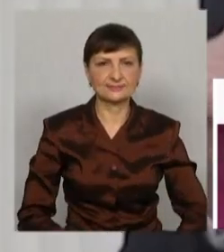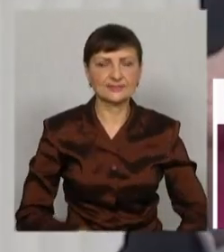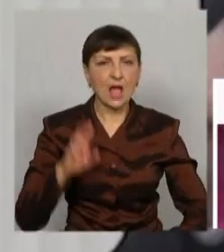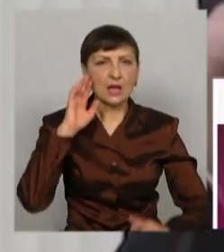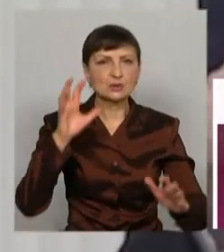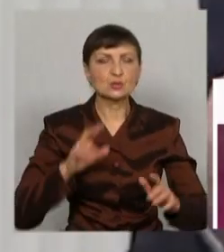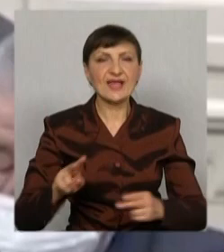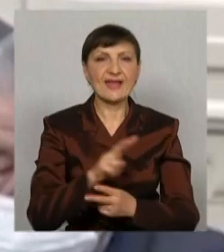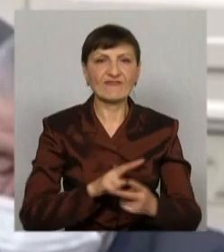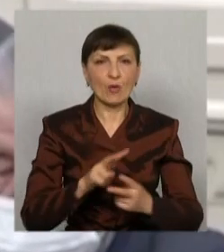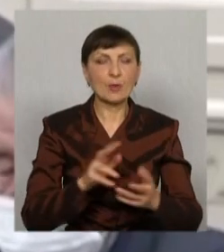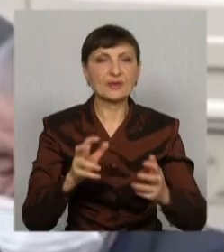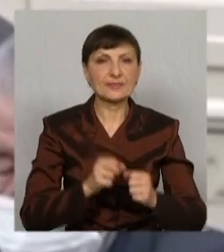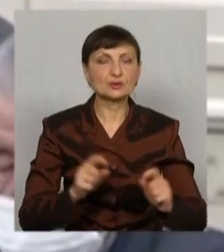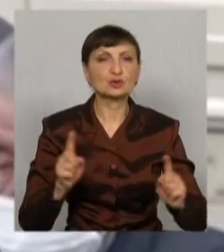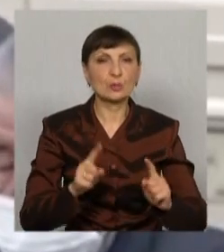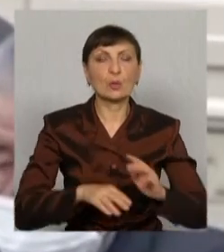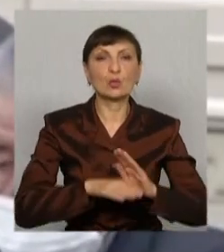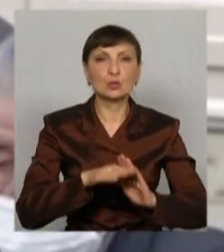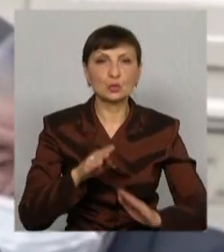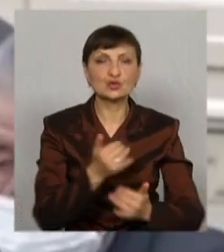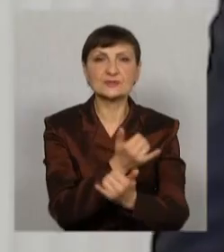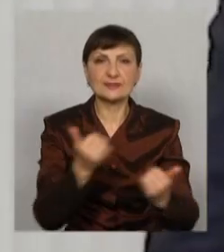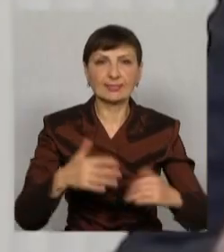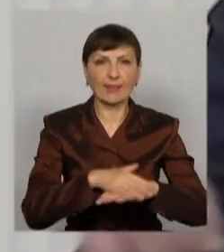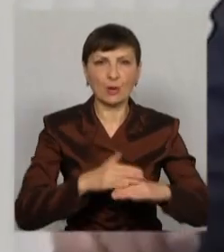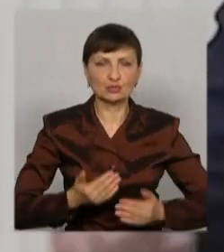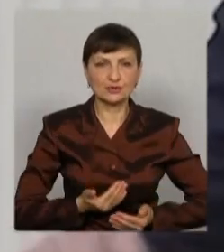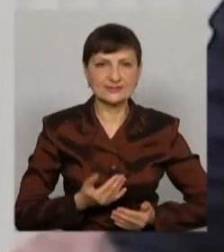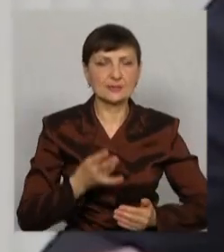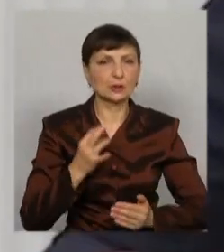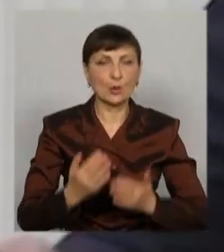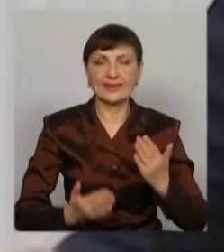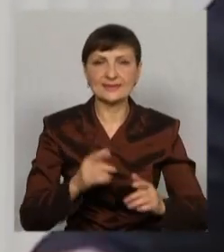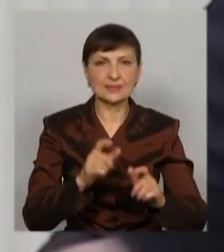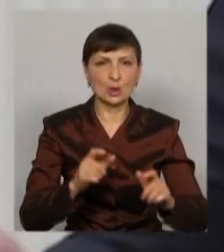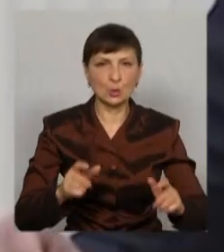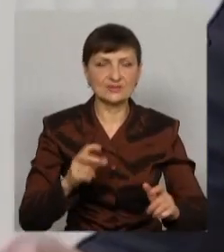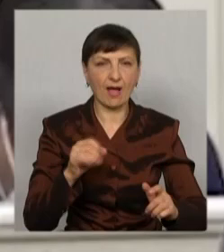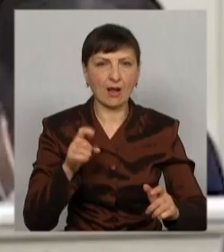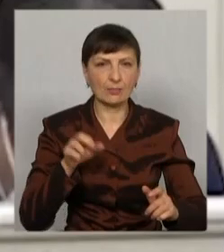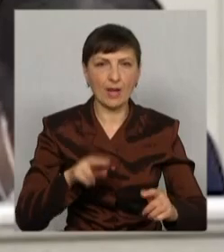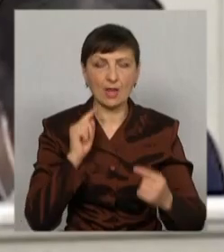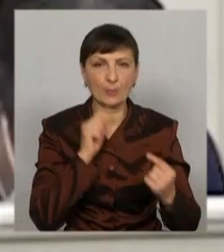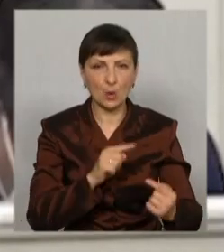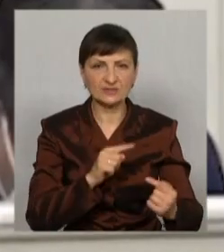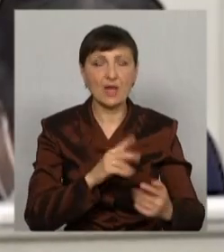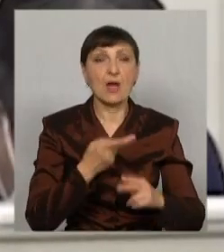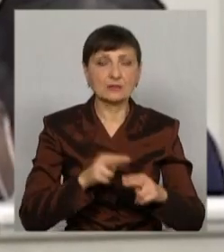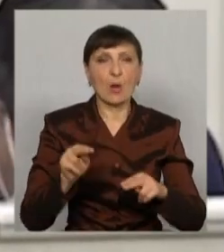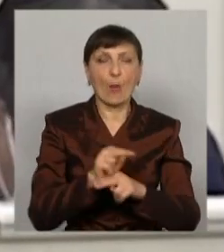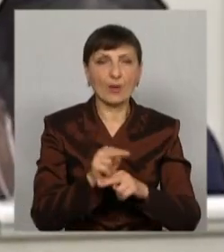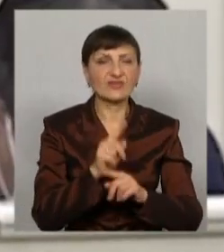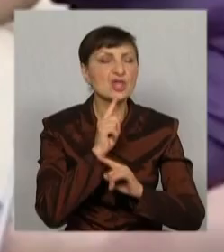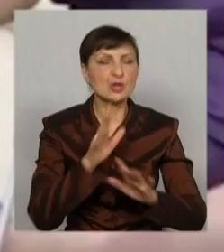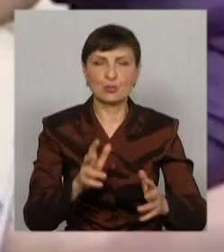Конституционная реформа принимается, чтобы улучшить благосостояние народа. Но если жители Каракалпакстана против, тогда эти поправки не